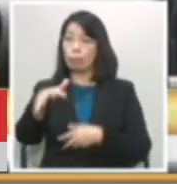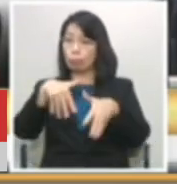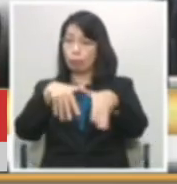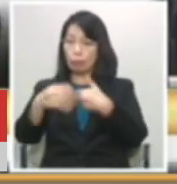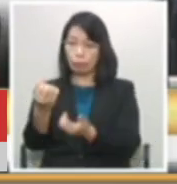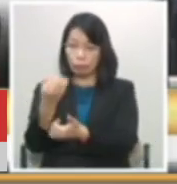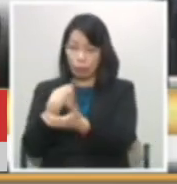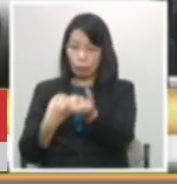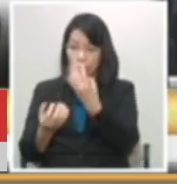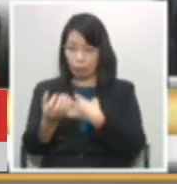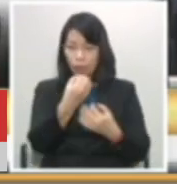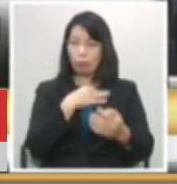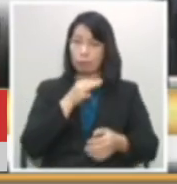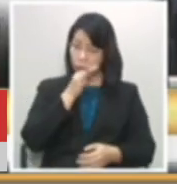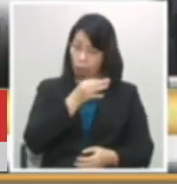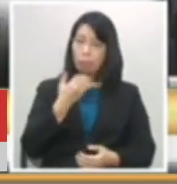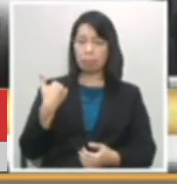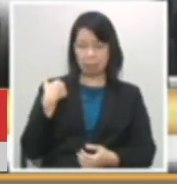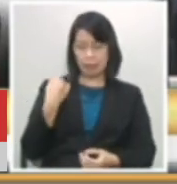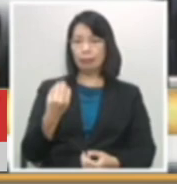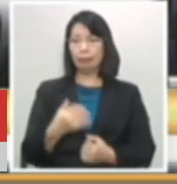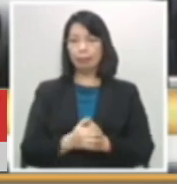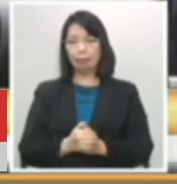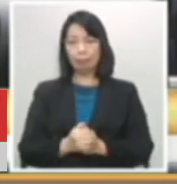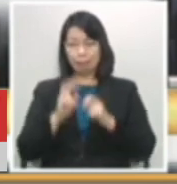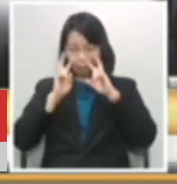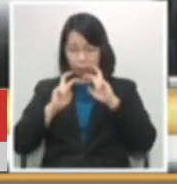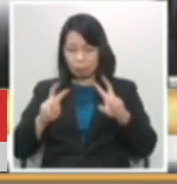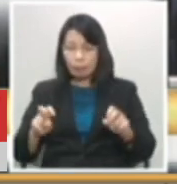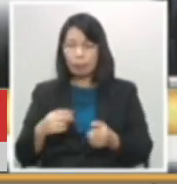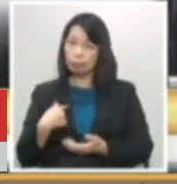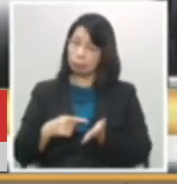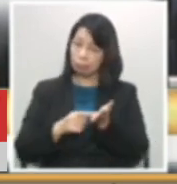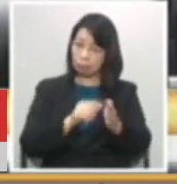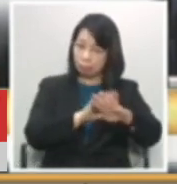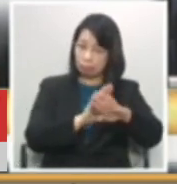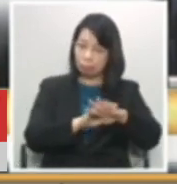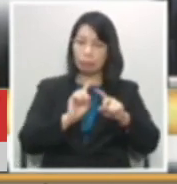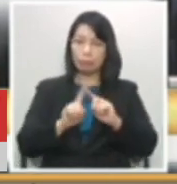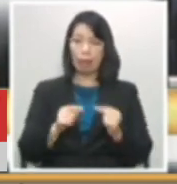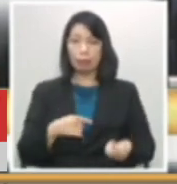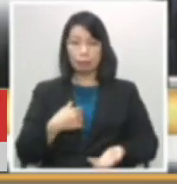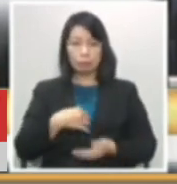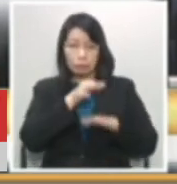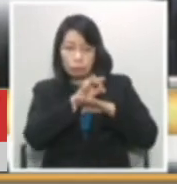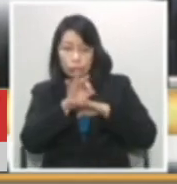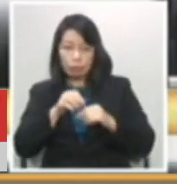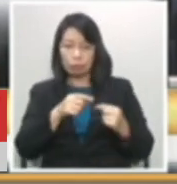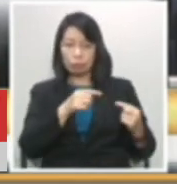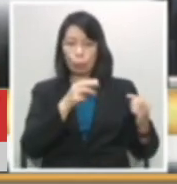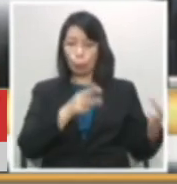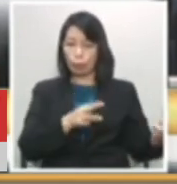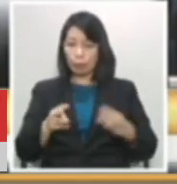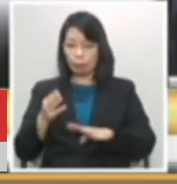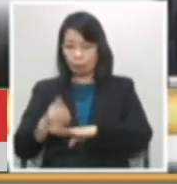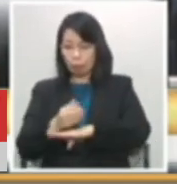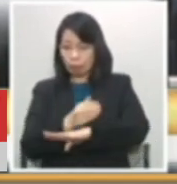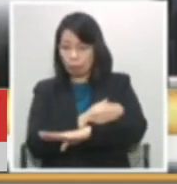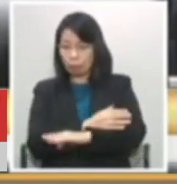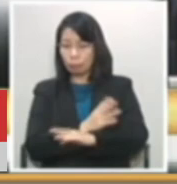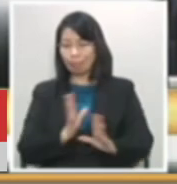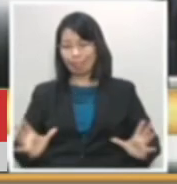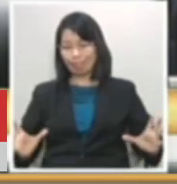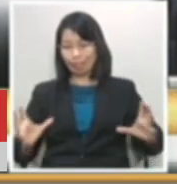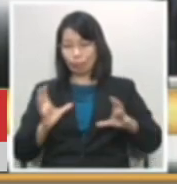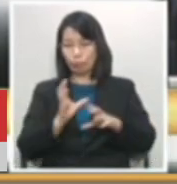นขึ้นมาแต่ที่สุดแล้วเรื่องก็เงียบหายไปค่ะเนื่องจากอะไรคะกระบวนการนี้ไม่ใช่บุคคลคนเดียวท